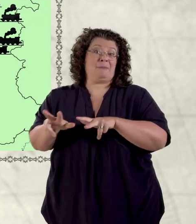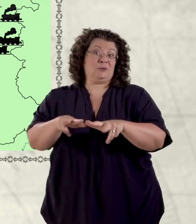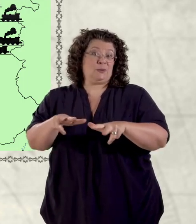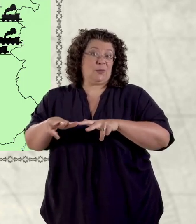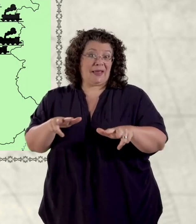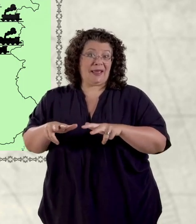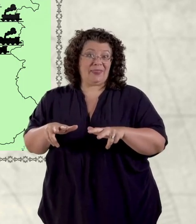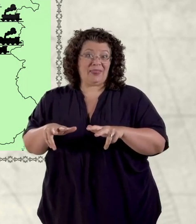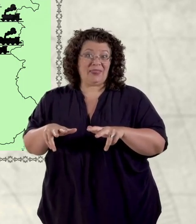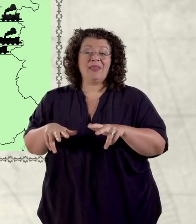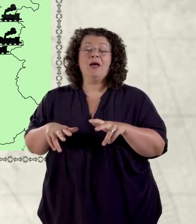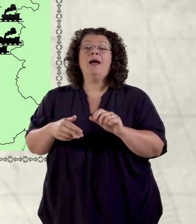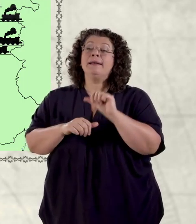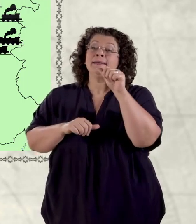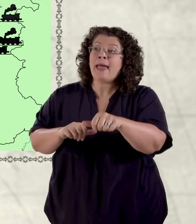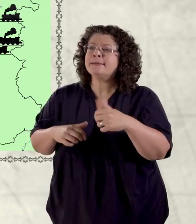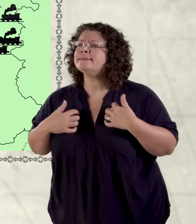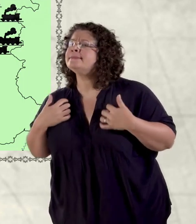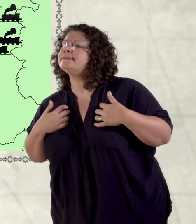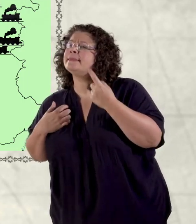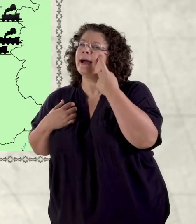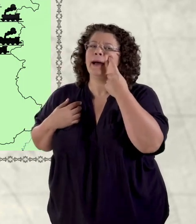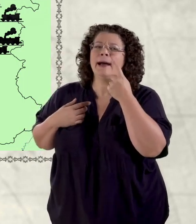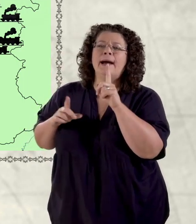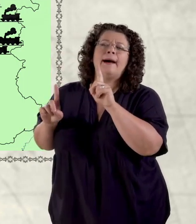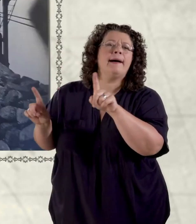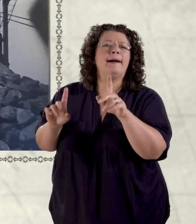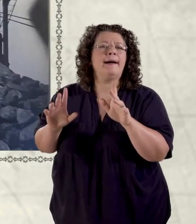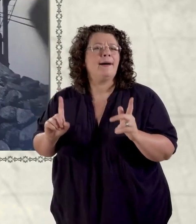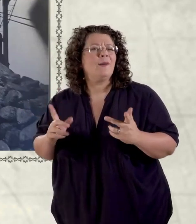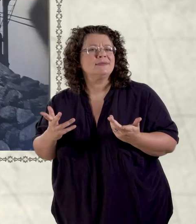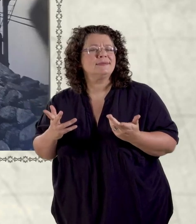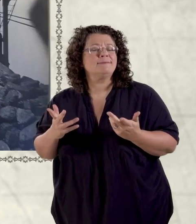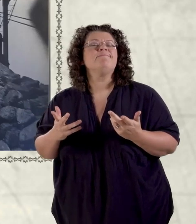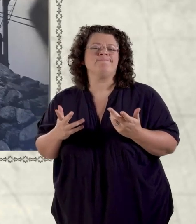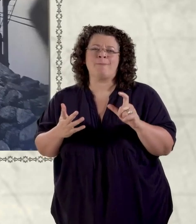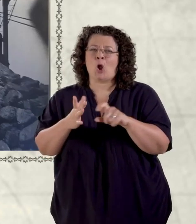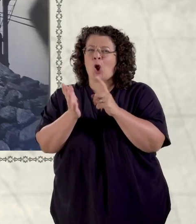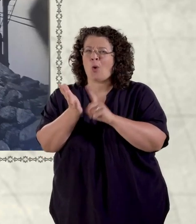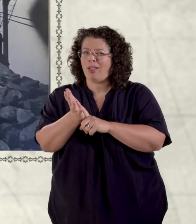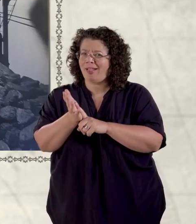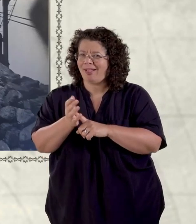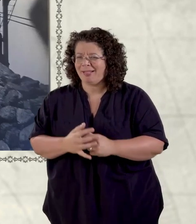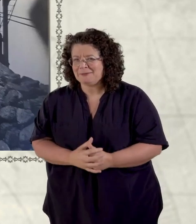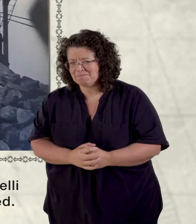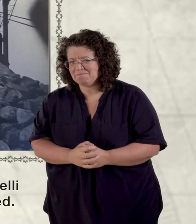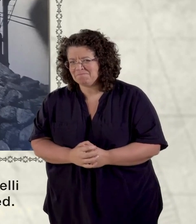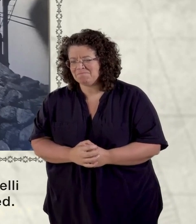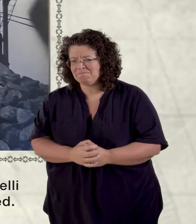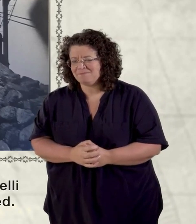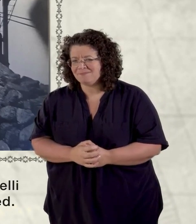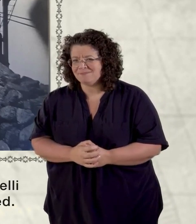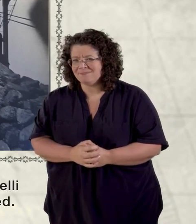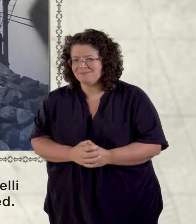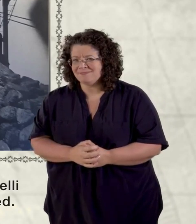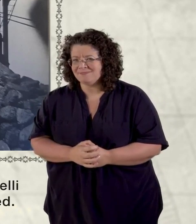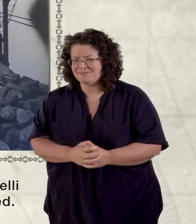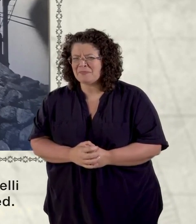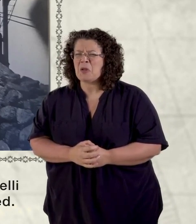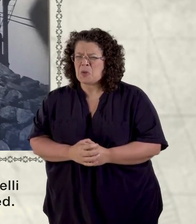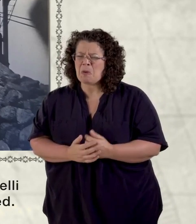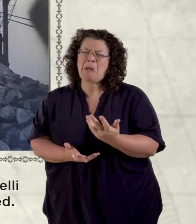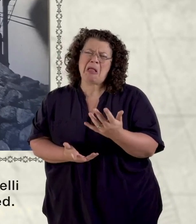Nawr, o'n i'n barod am fenter newydd. glw. Yn ôl pob sôn